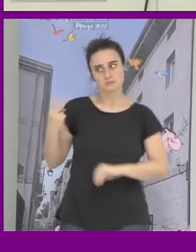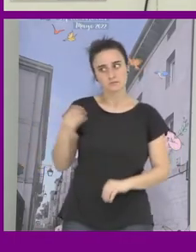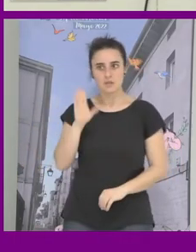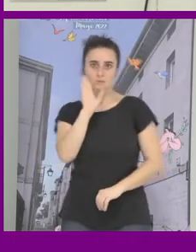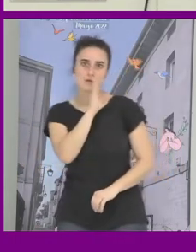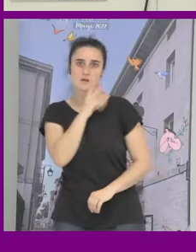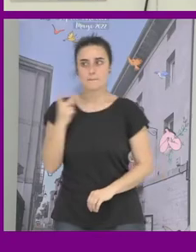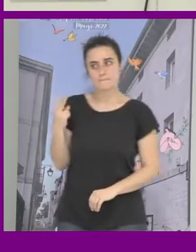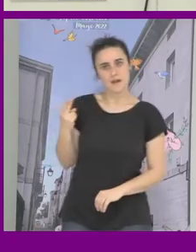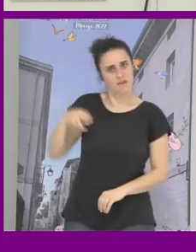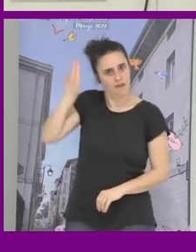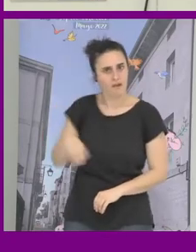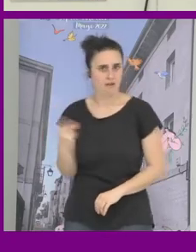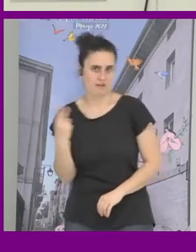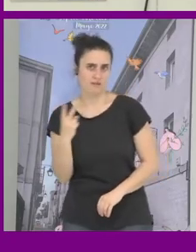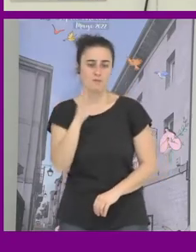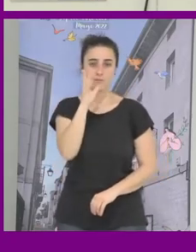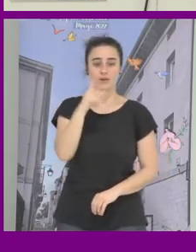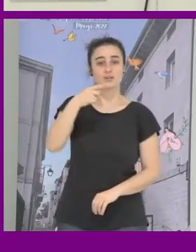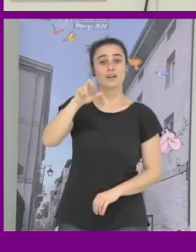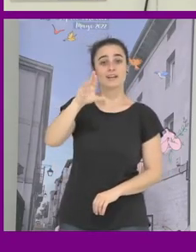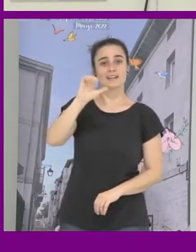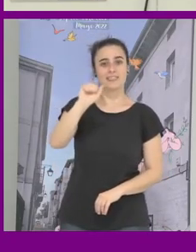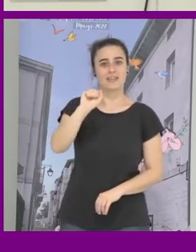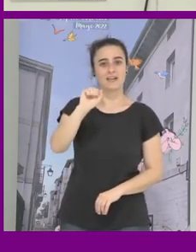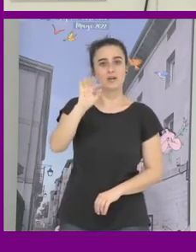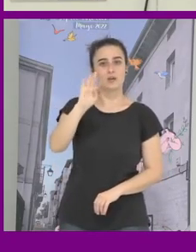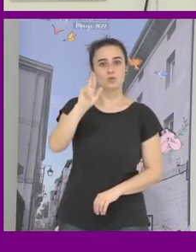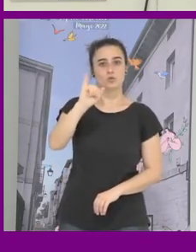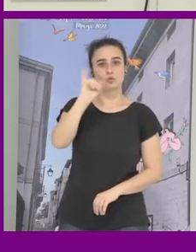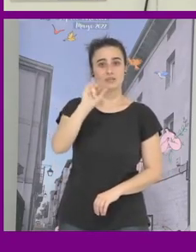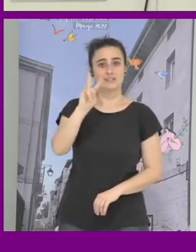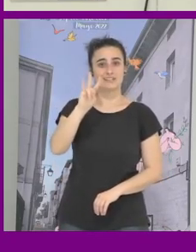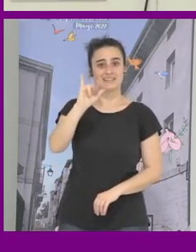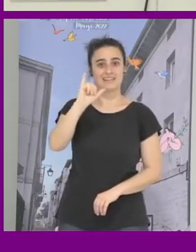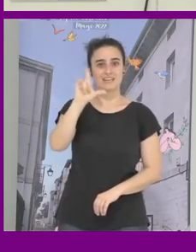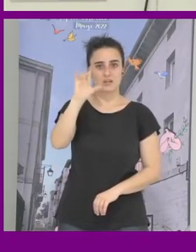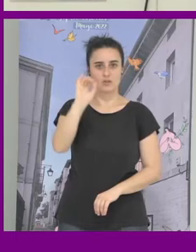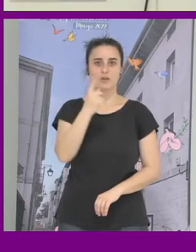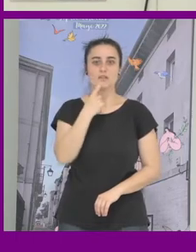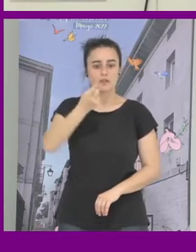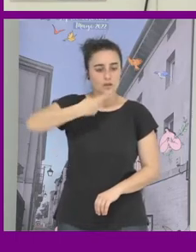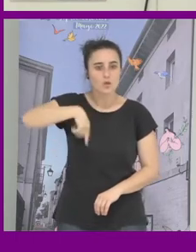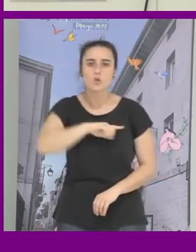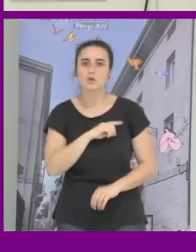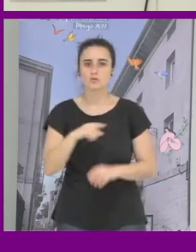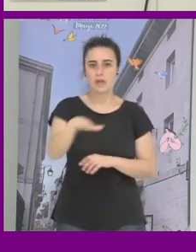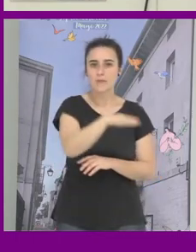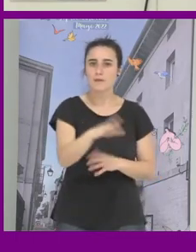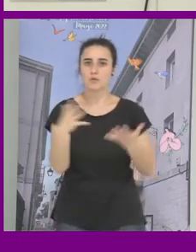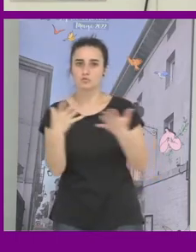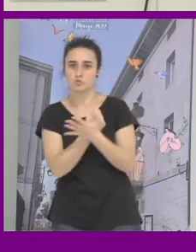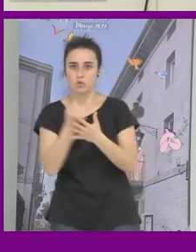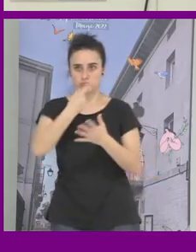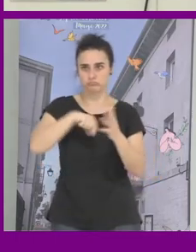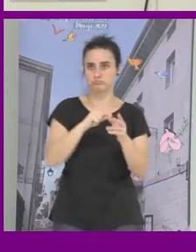ez? Orduan adibidez Gracia Trujillok esaten du. Igarotzen ditugun espazio guztiak politizatzen ditugu. Familia baskariak, laguntza bidezko